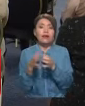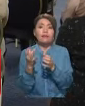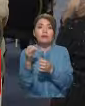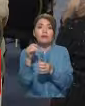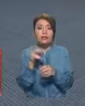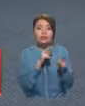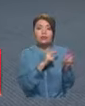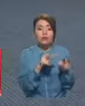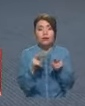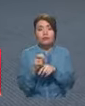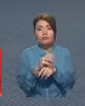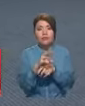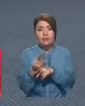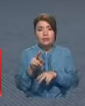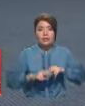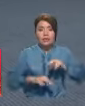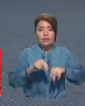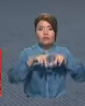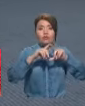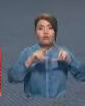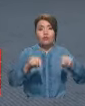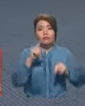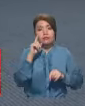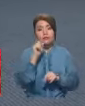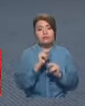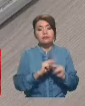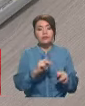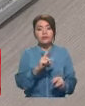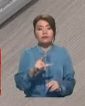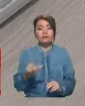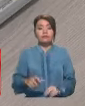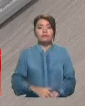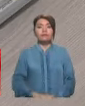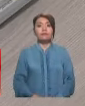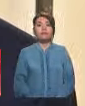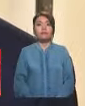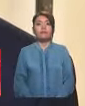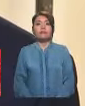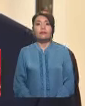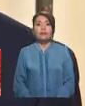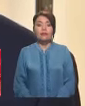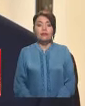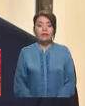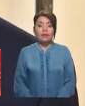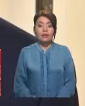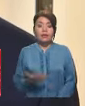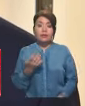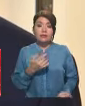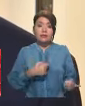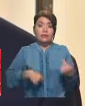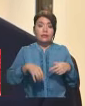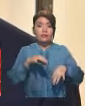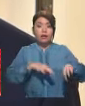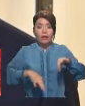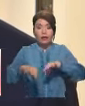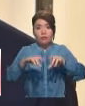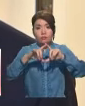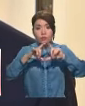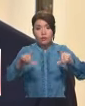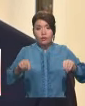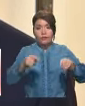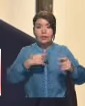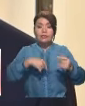контроле оснащение и строительство школ, отмечают педагоги. Если брать нашу школу, наши